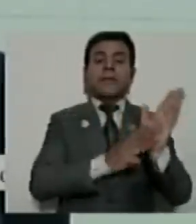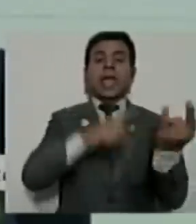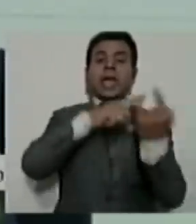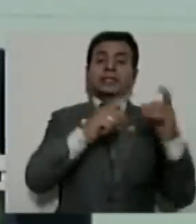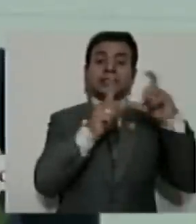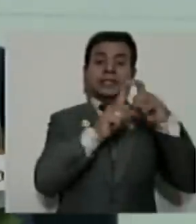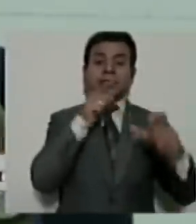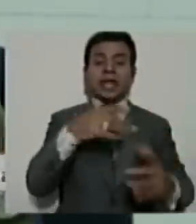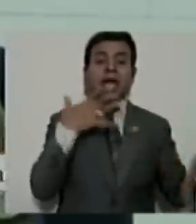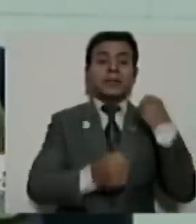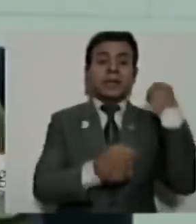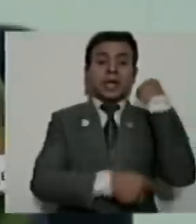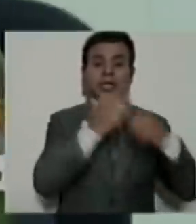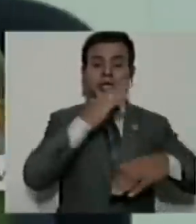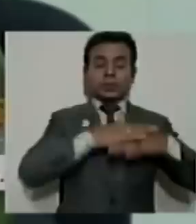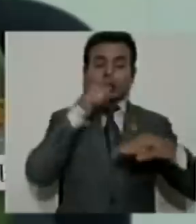করেছি